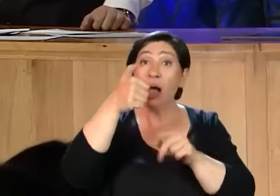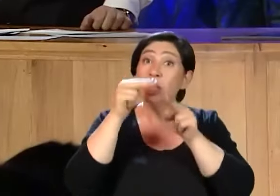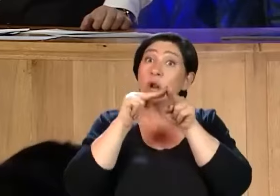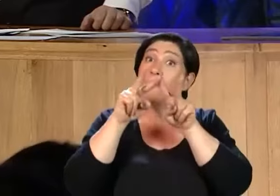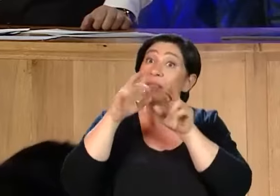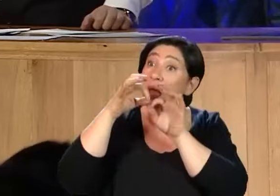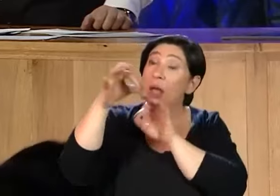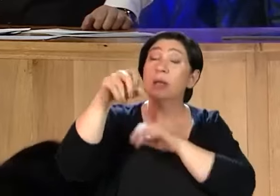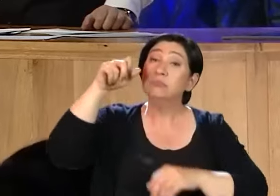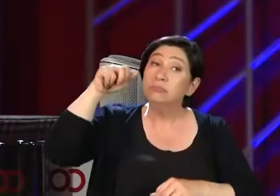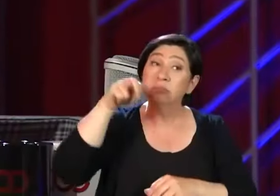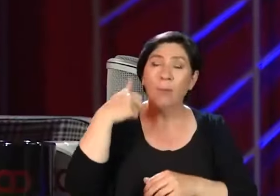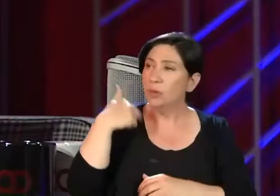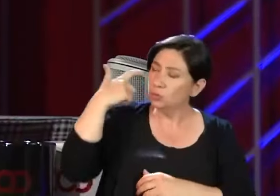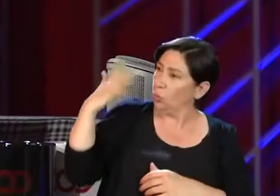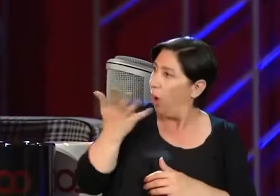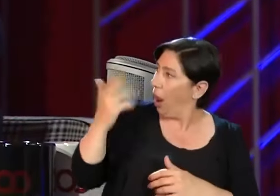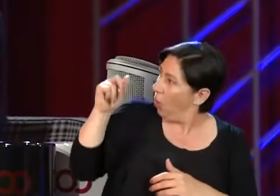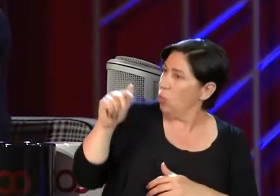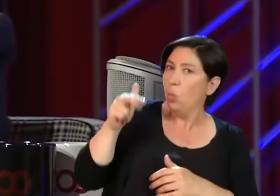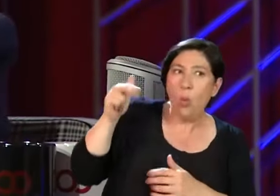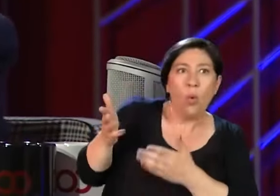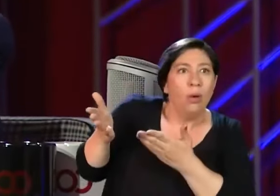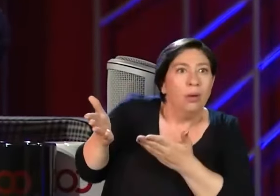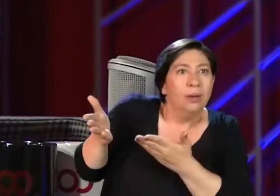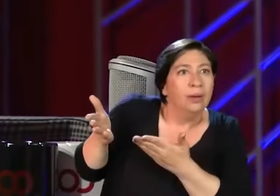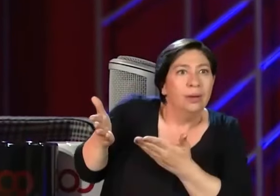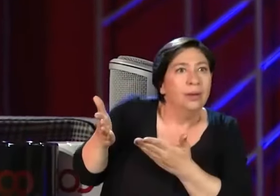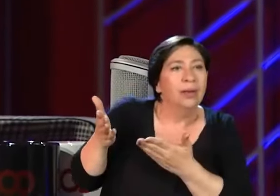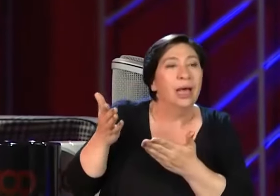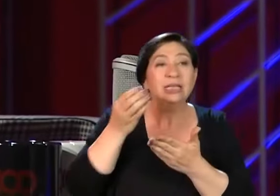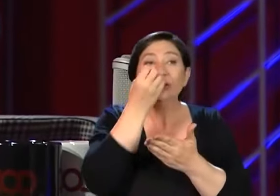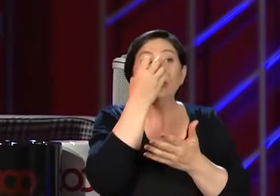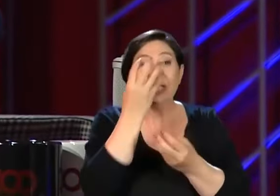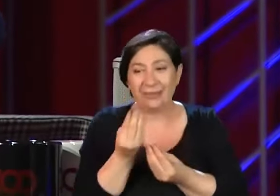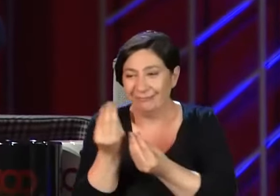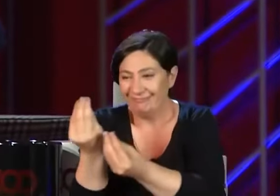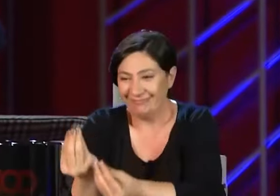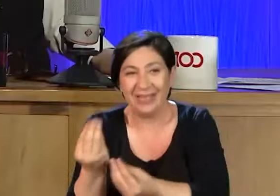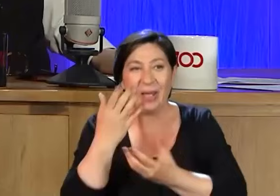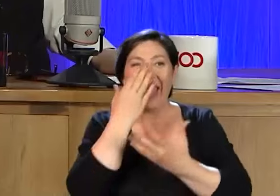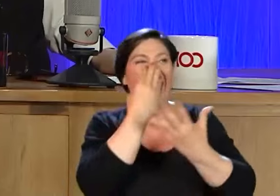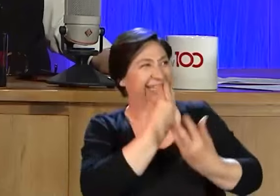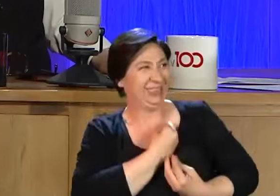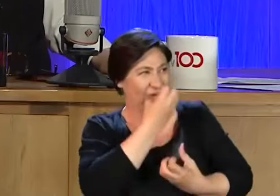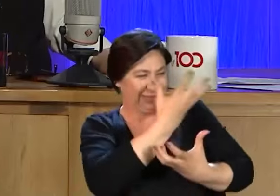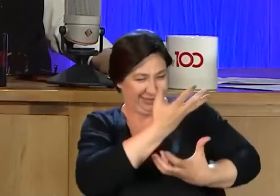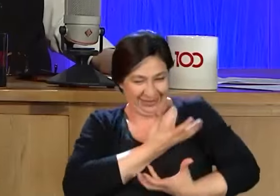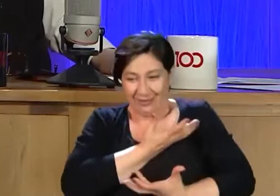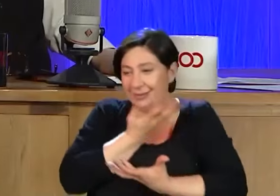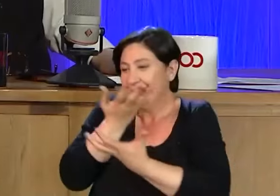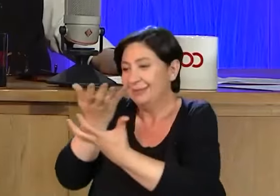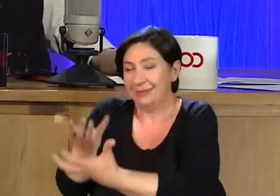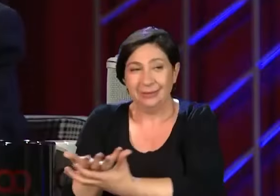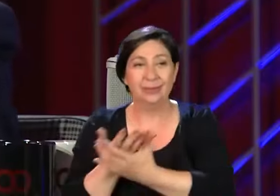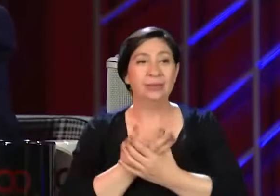kilometre yürüdü. Ya ben şok oldum. Ya hala yürüyor dedim. Hala yürüyor. Hmm. En son çiçek uzattım. Bana hediye edilmiş bir çiçeği kendisine